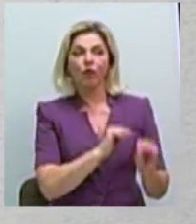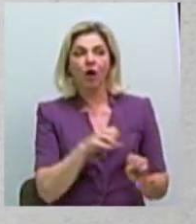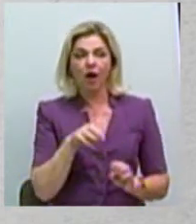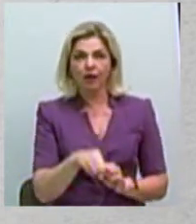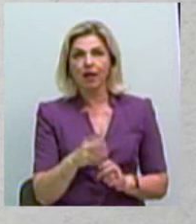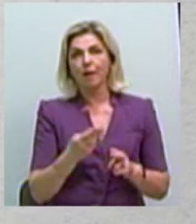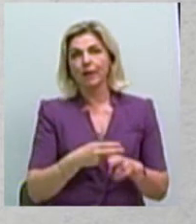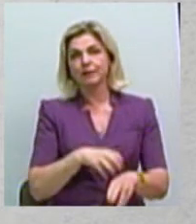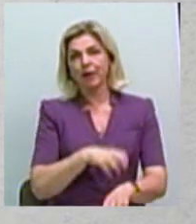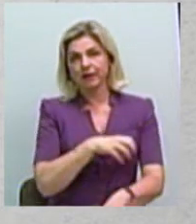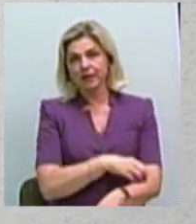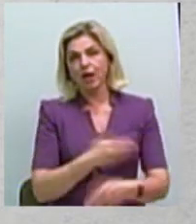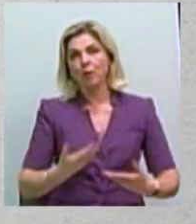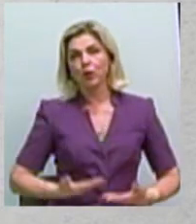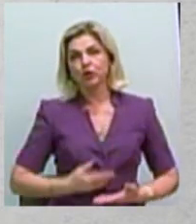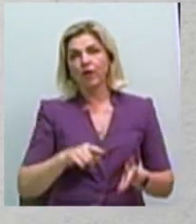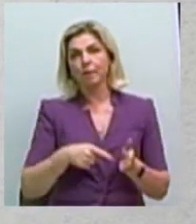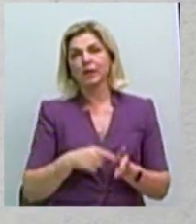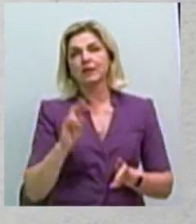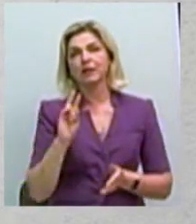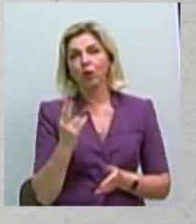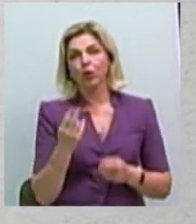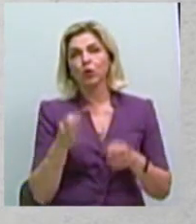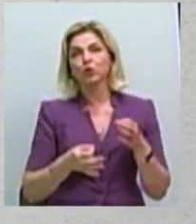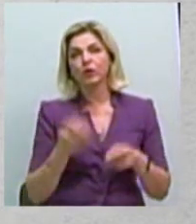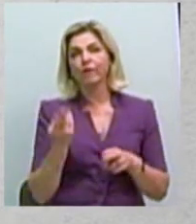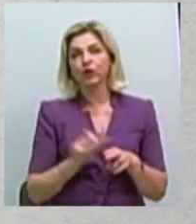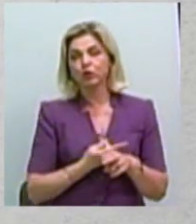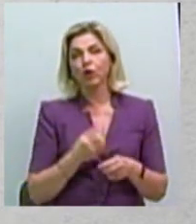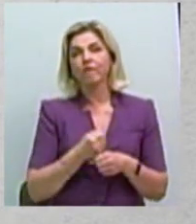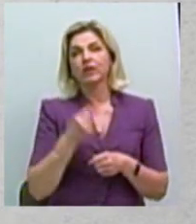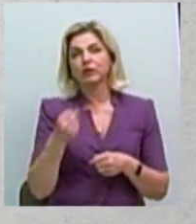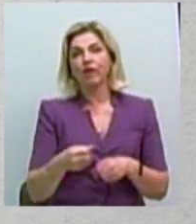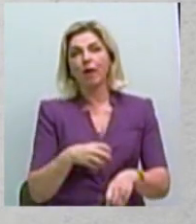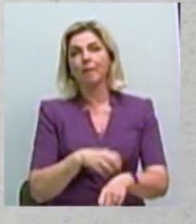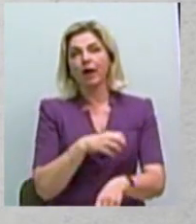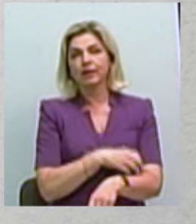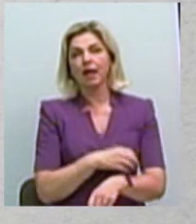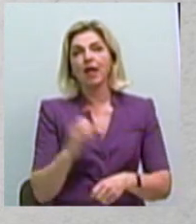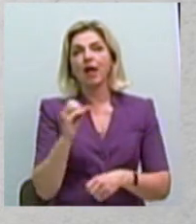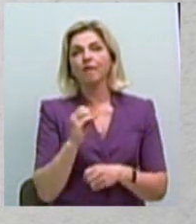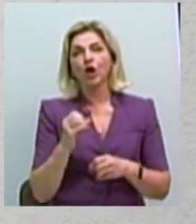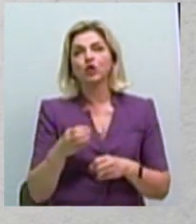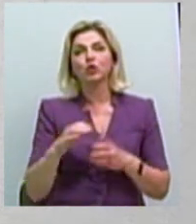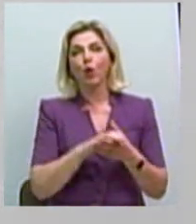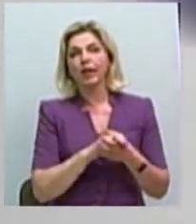Безпартійний. Проживає в місті Миколаєві. Судимість відсутня. Суб'єкт висування – політична партія «Європейська